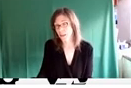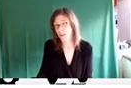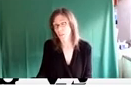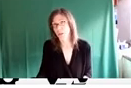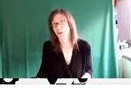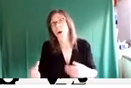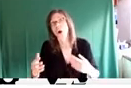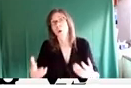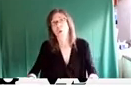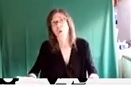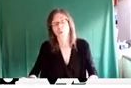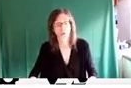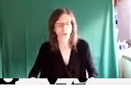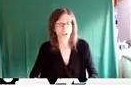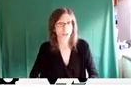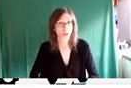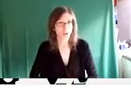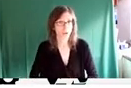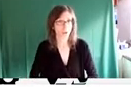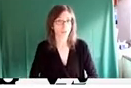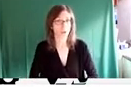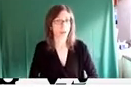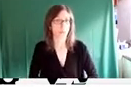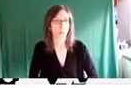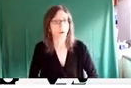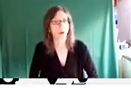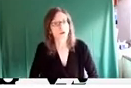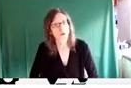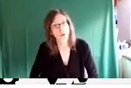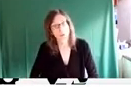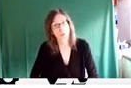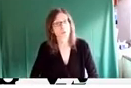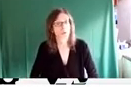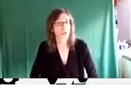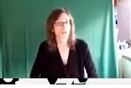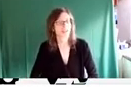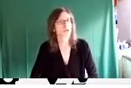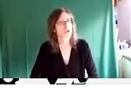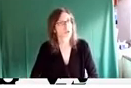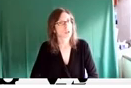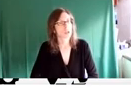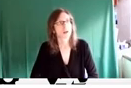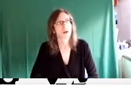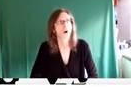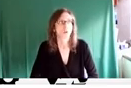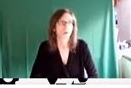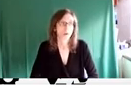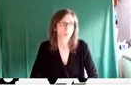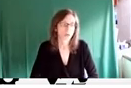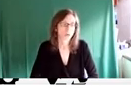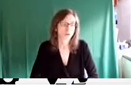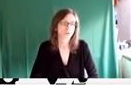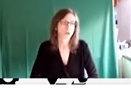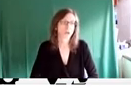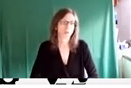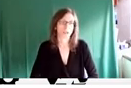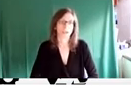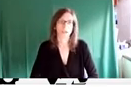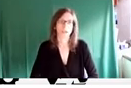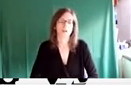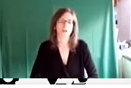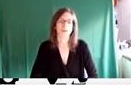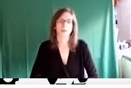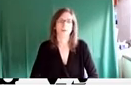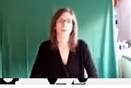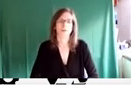dans sa discipline. On a un dépôt de données Dataverse à l'UdeM. C'est un dépôt donc institutionnel. On va par contre souvent